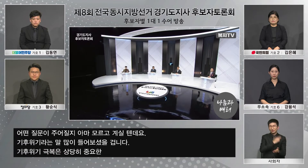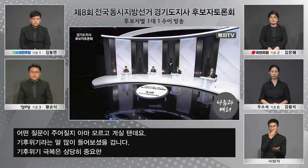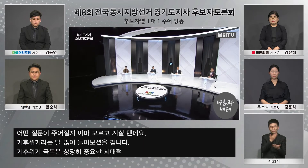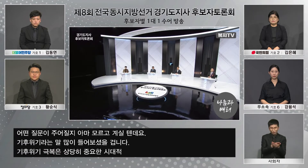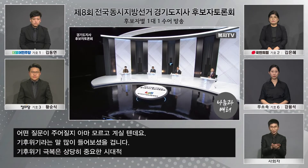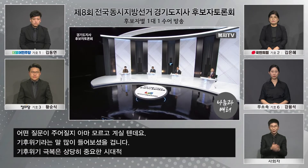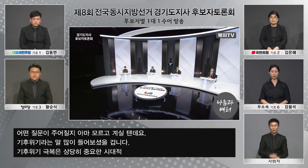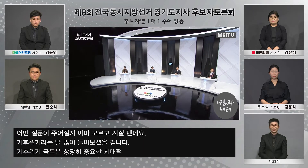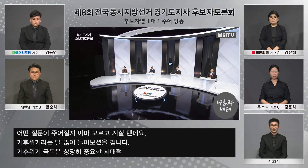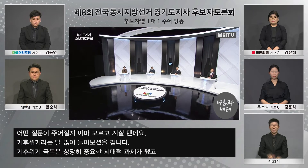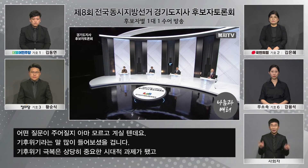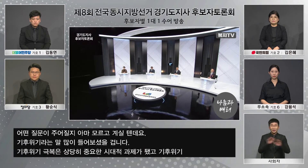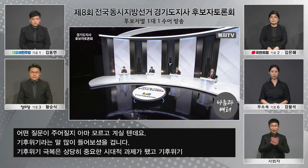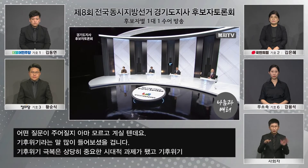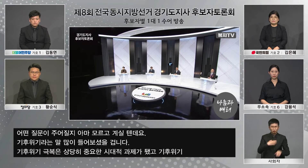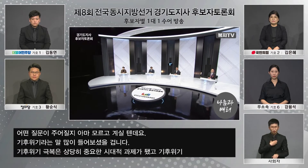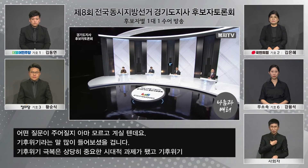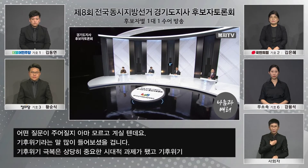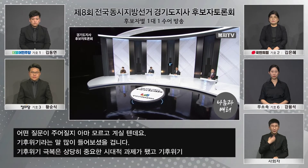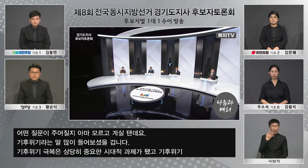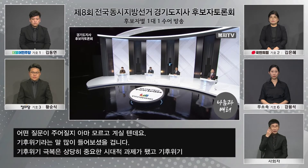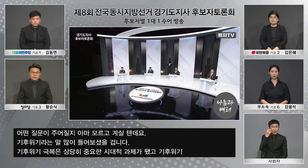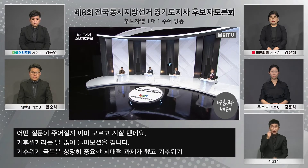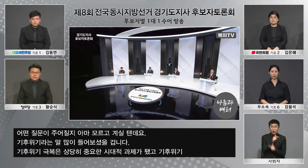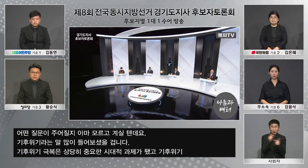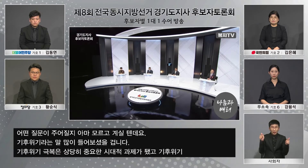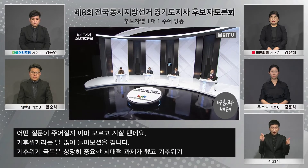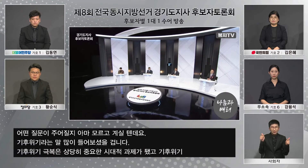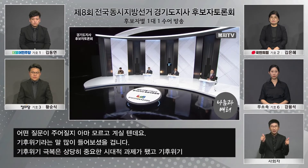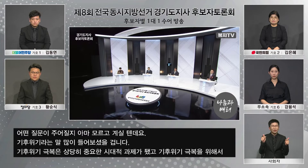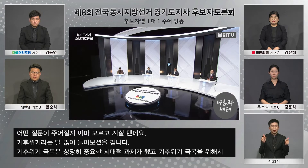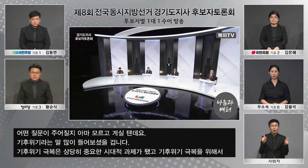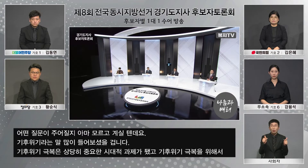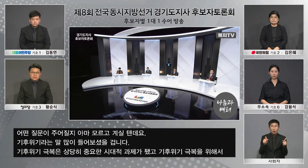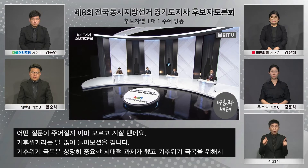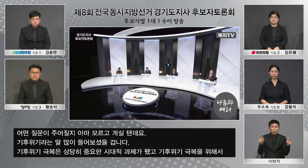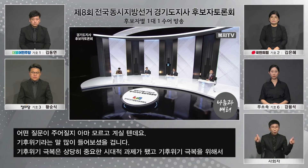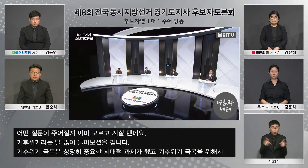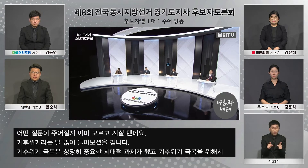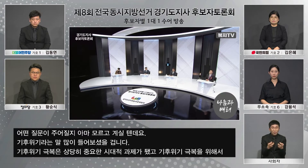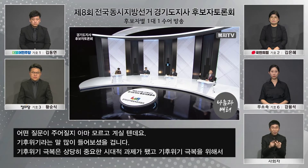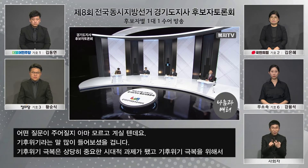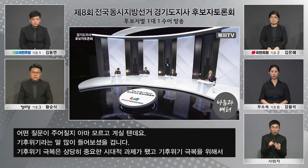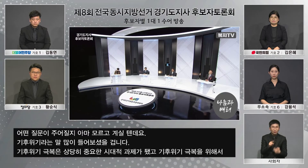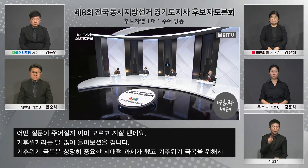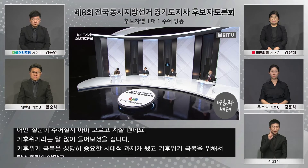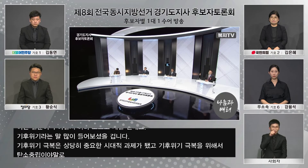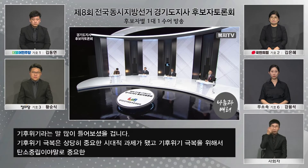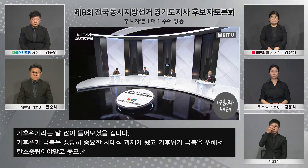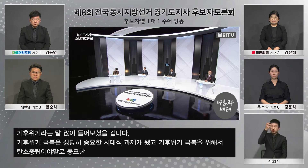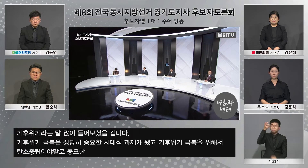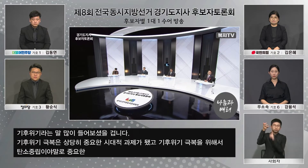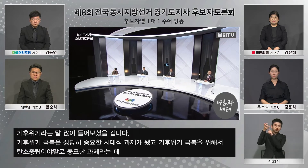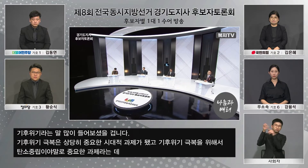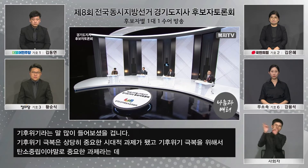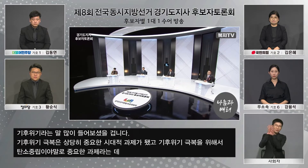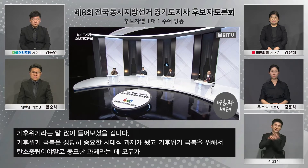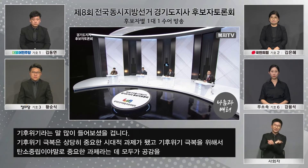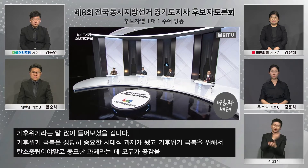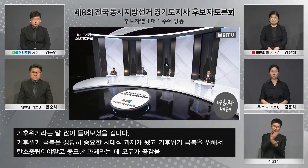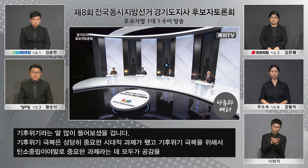기후위기 극복을 위해서 탄소 중립이야말로 중요한 과제다라는데 모두가 공감하실 겁니다.